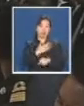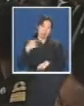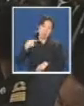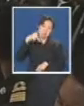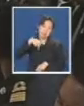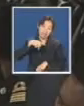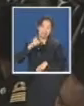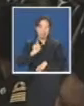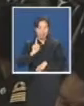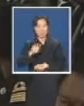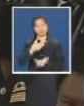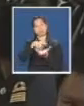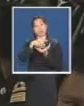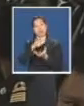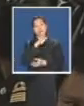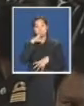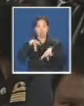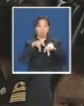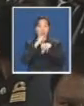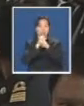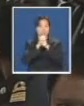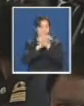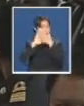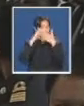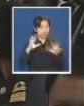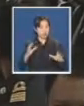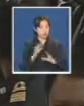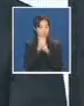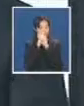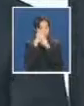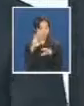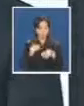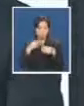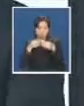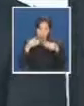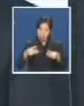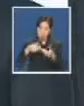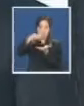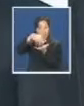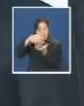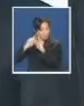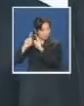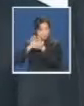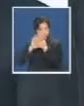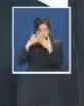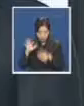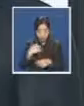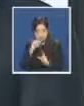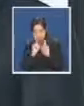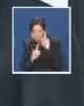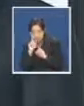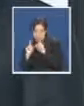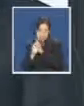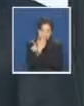นะครับแล้วก็เมื่อเราได้ทำสิ่งนี้แล้วได้ข้อสรุปแล้วมีการรายงานและจะมีการติดตามผลต่อไปนะครับผมก็อยากจะ